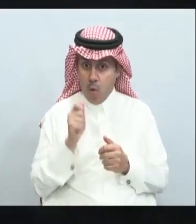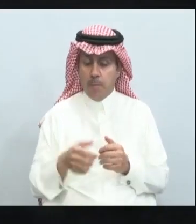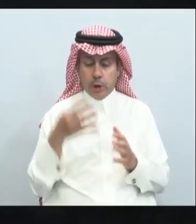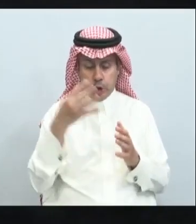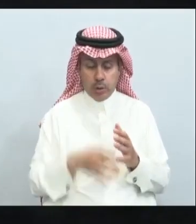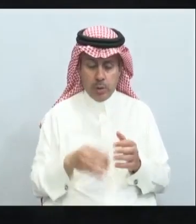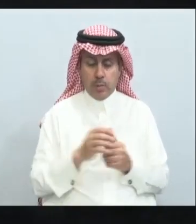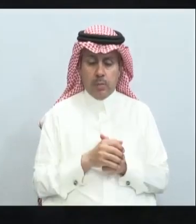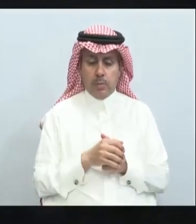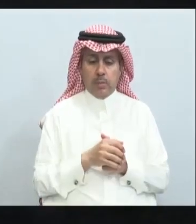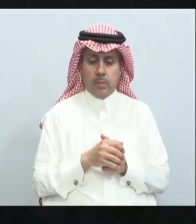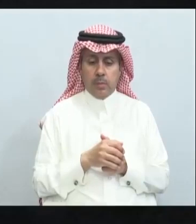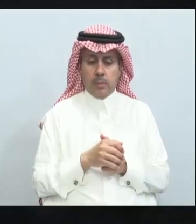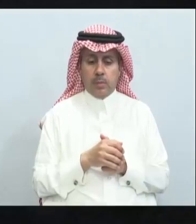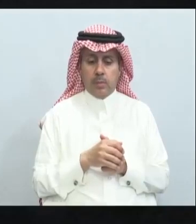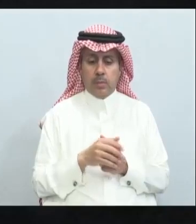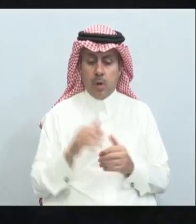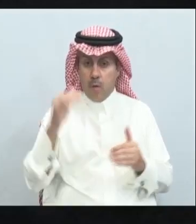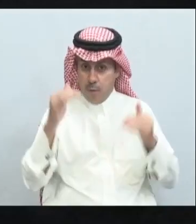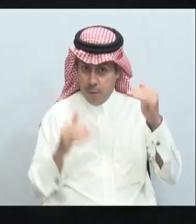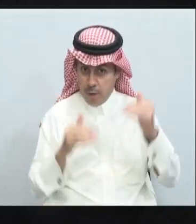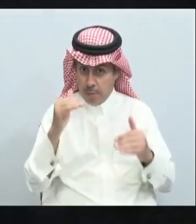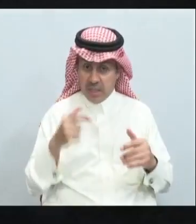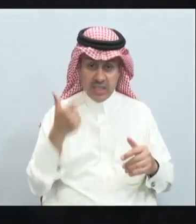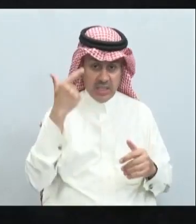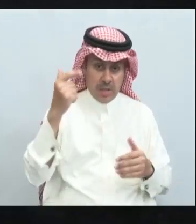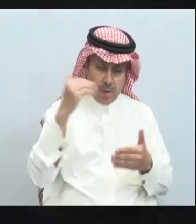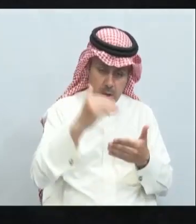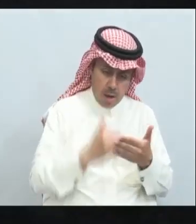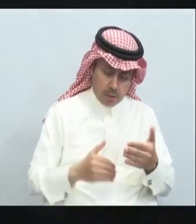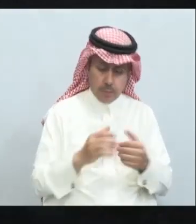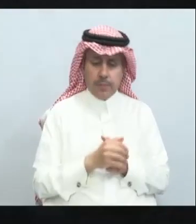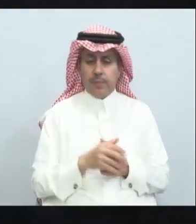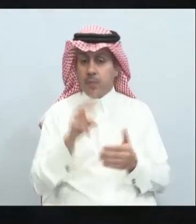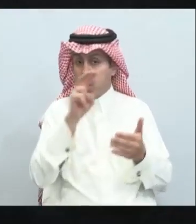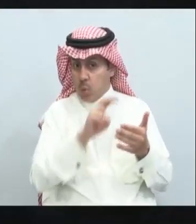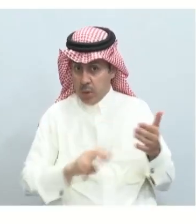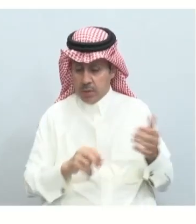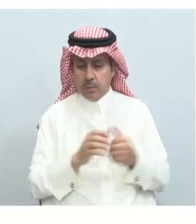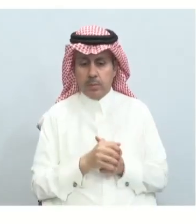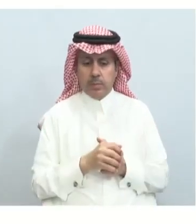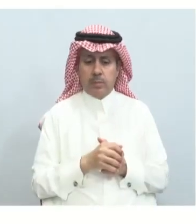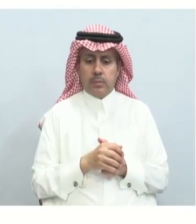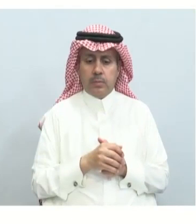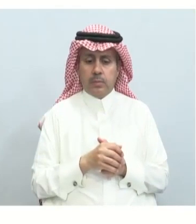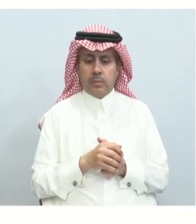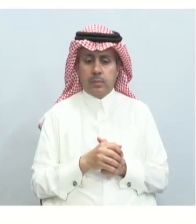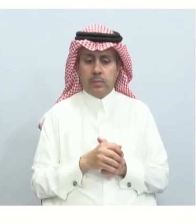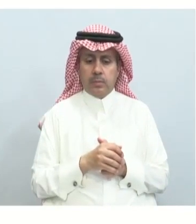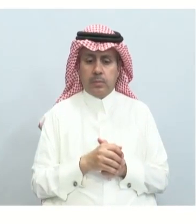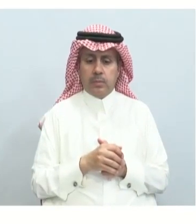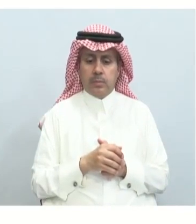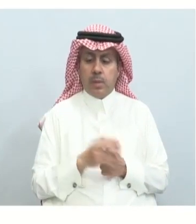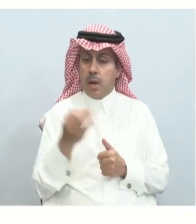والمطلوب من الان ان نفرق بين هذه الحالات السبع وان نلخصها في نهايه الدرس تعالوا